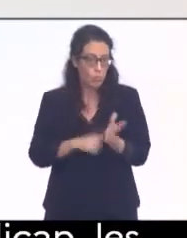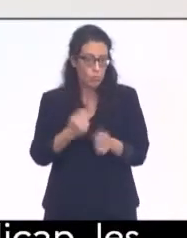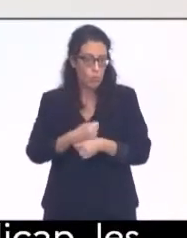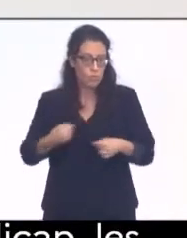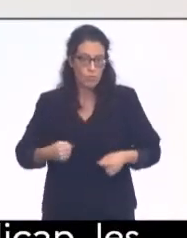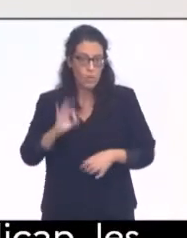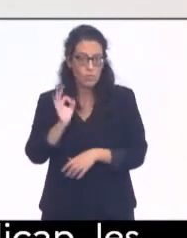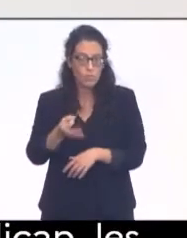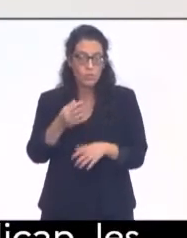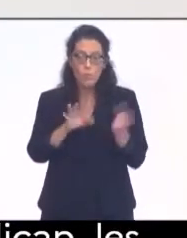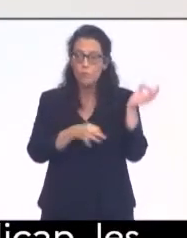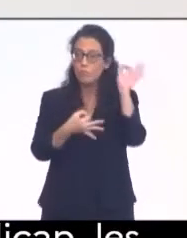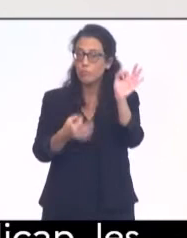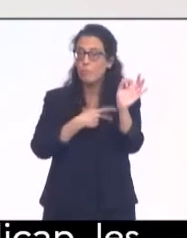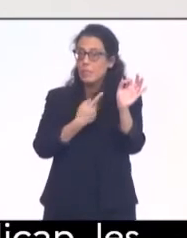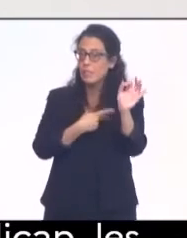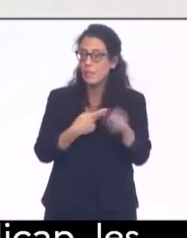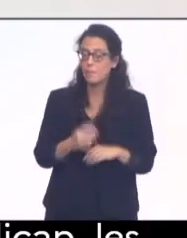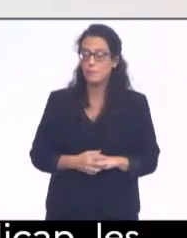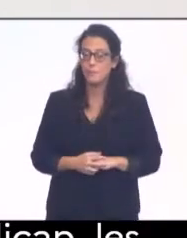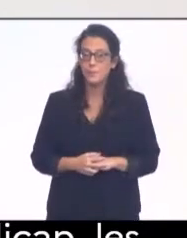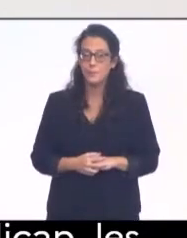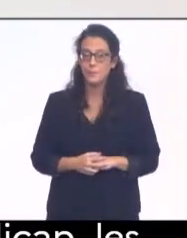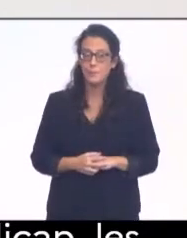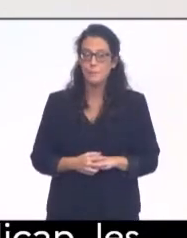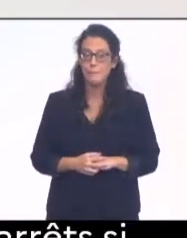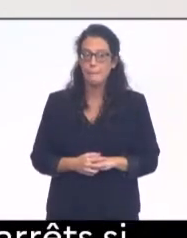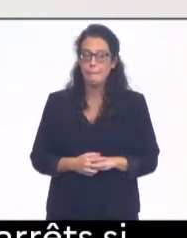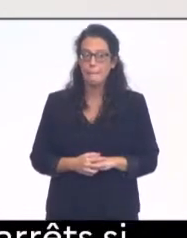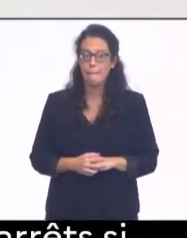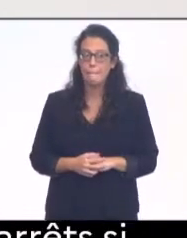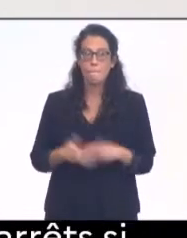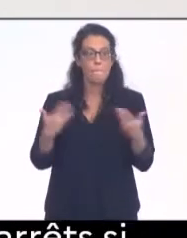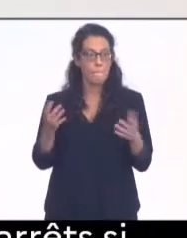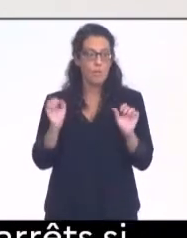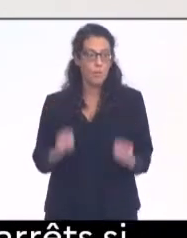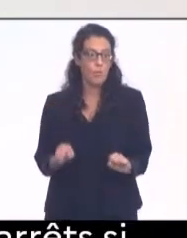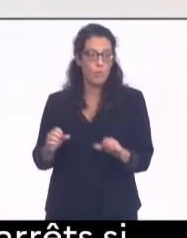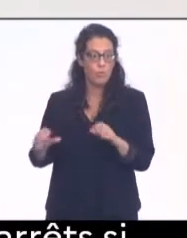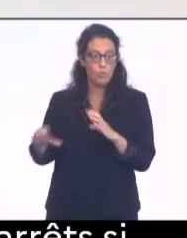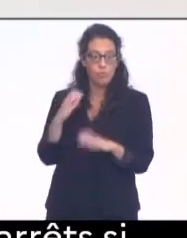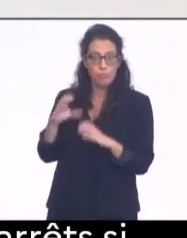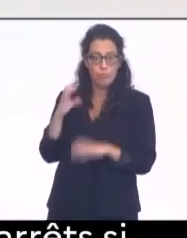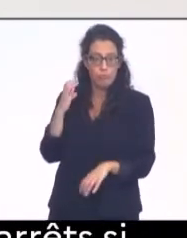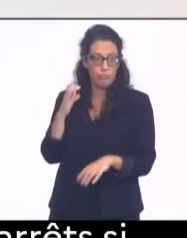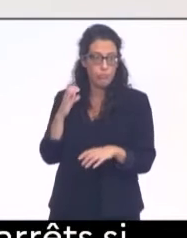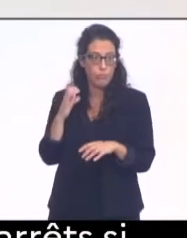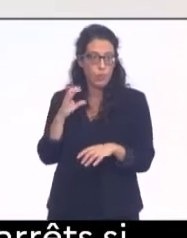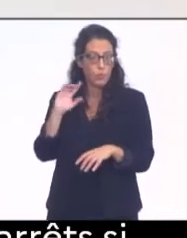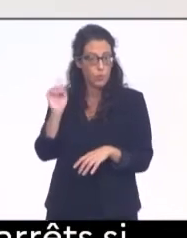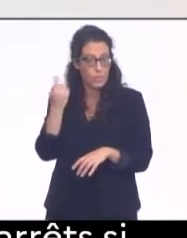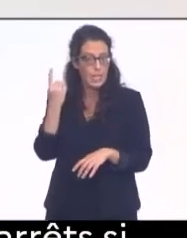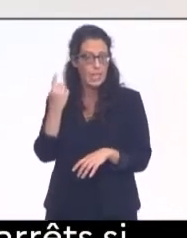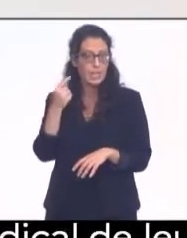médical de leur médecin pour leur permettre de toucher les indemnités journalières, puisqu'elles ne sont